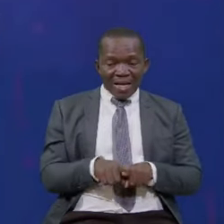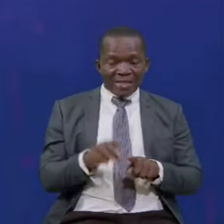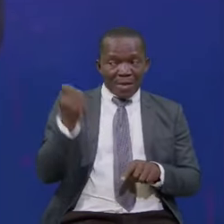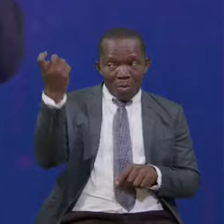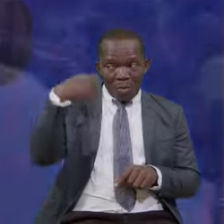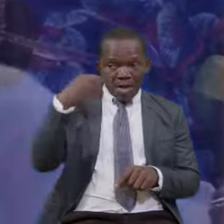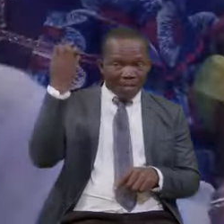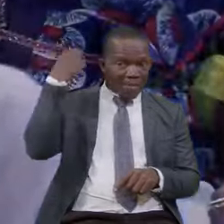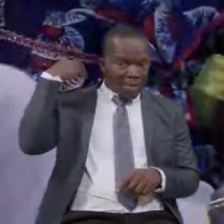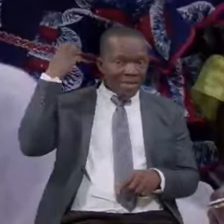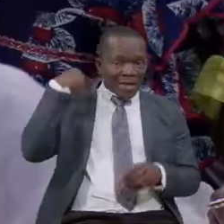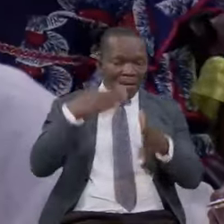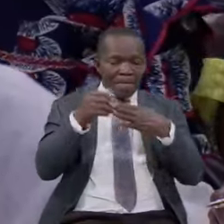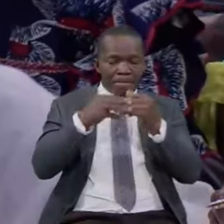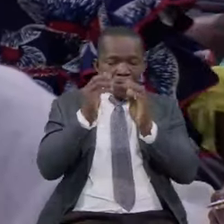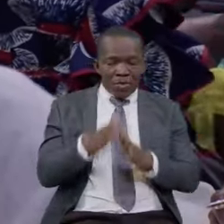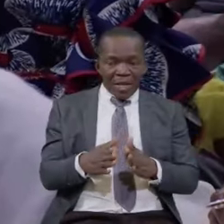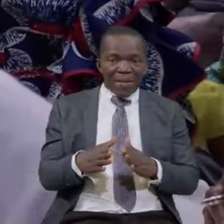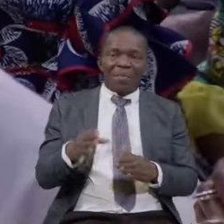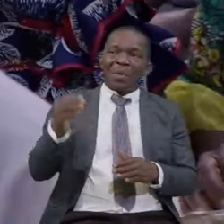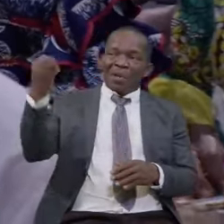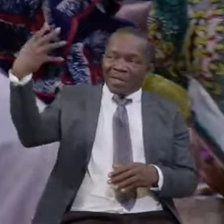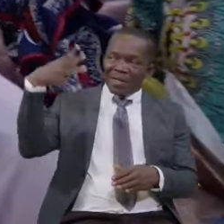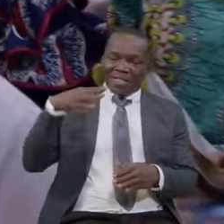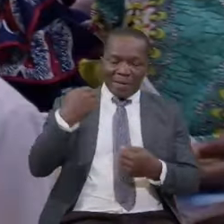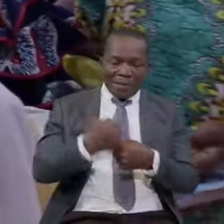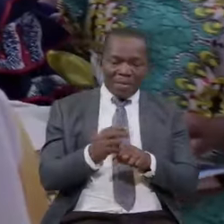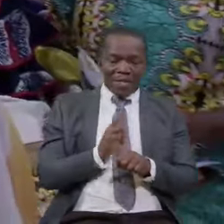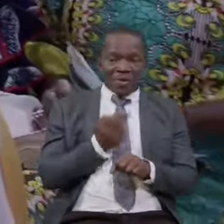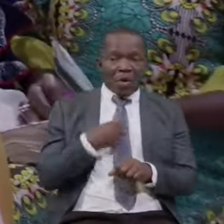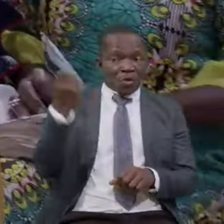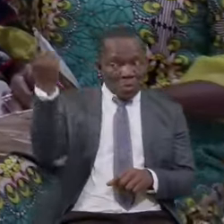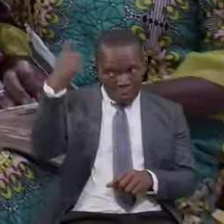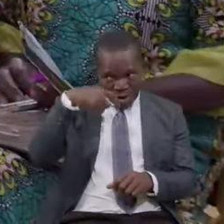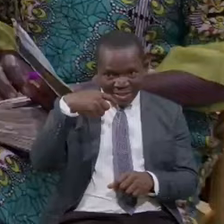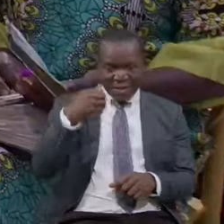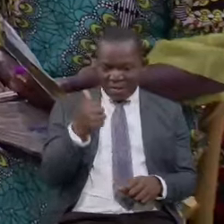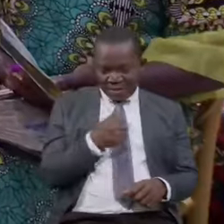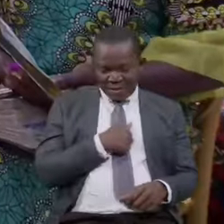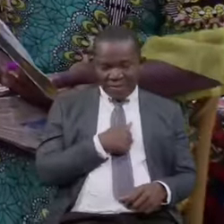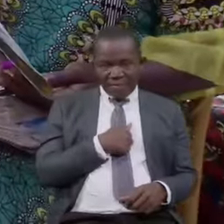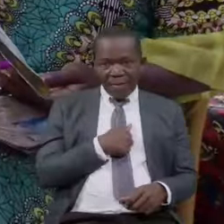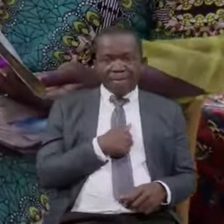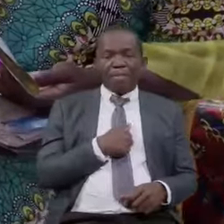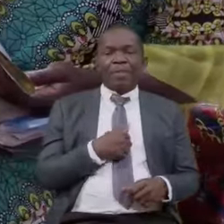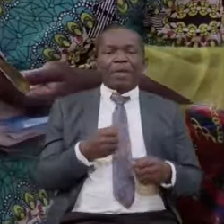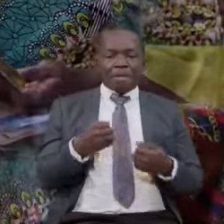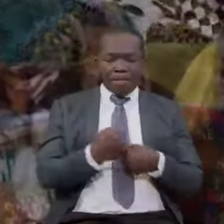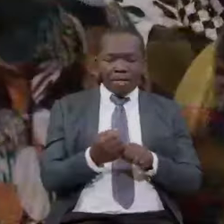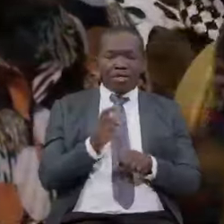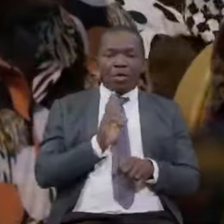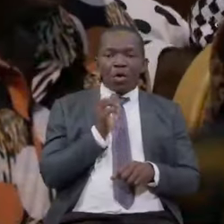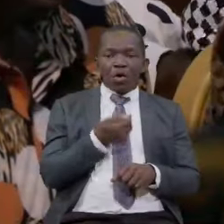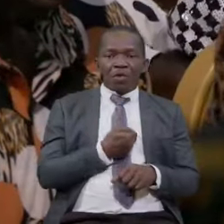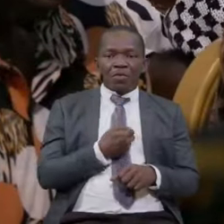rend sage le moi nous rend sensé la capacité